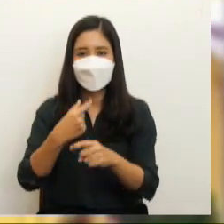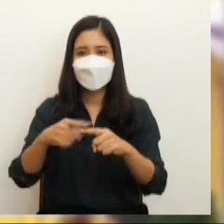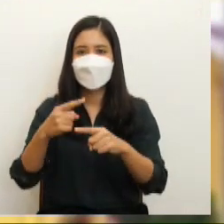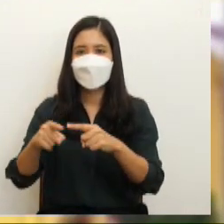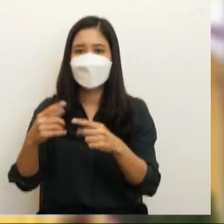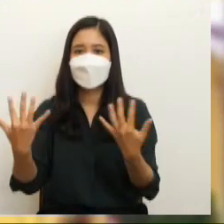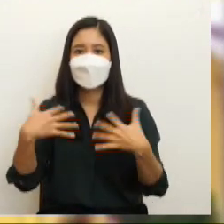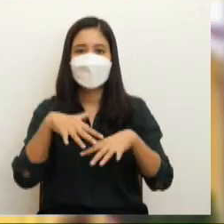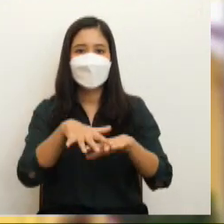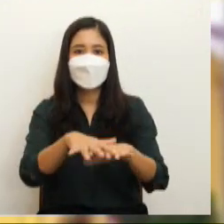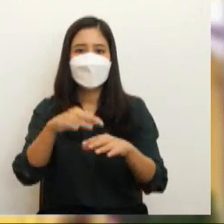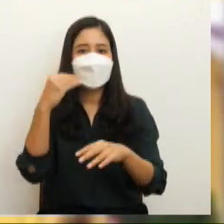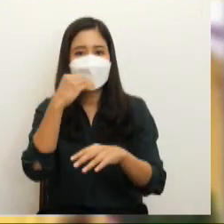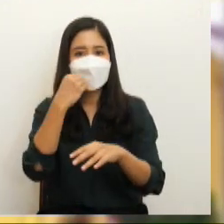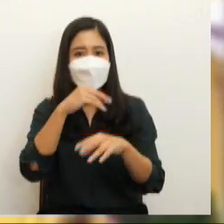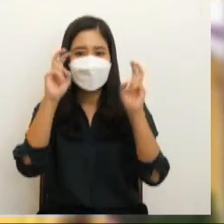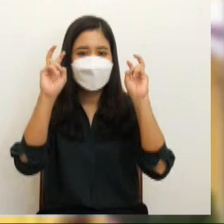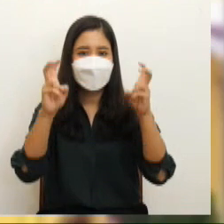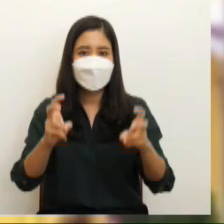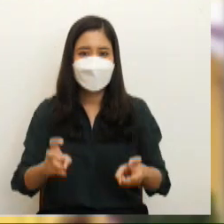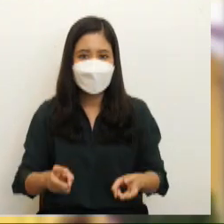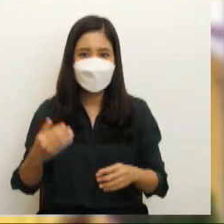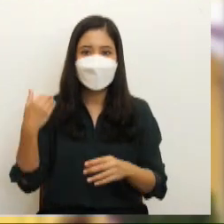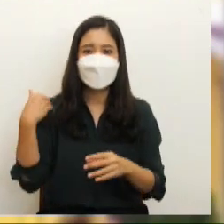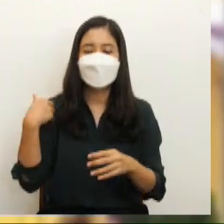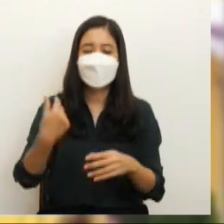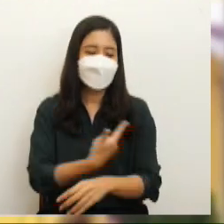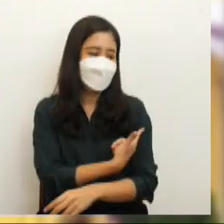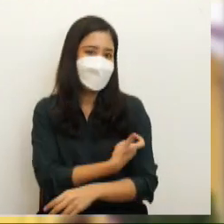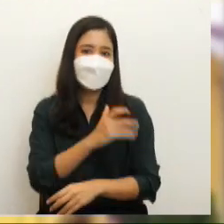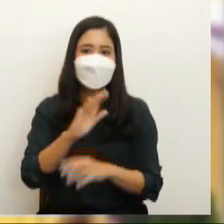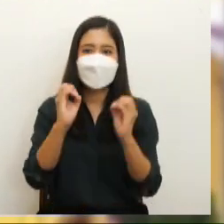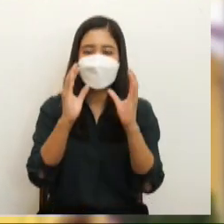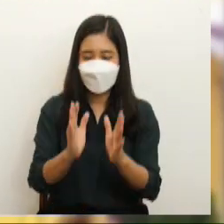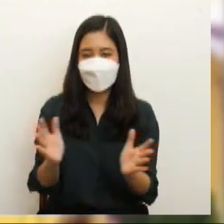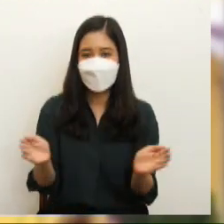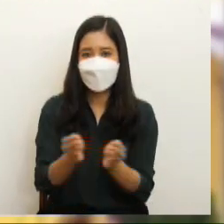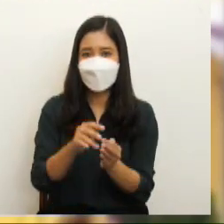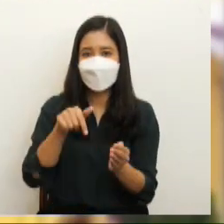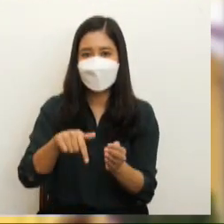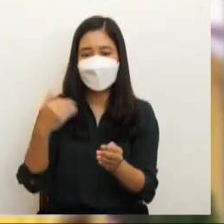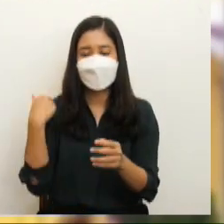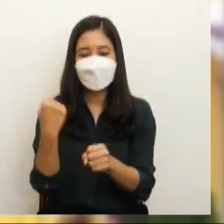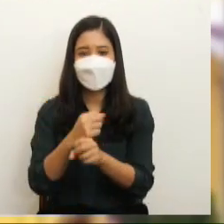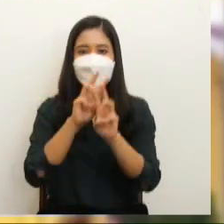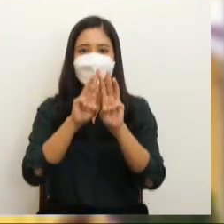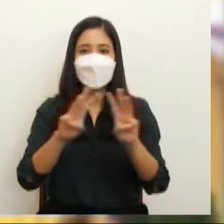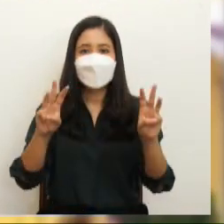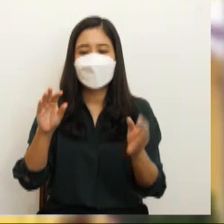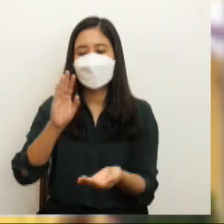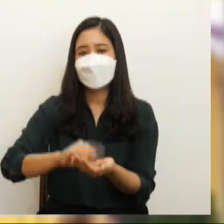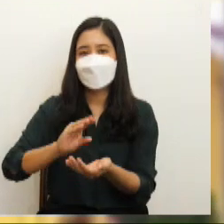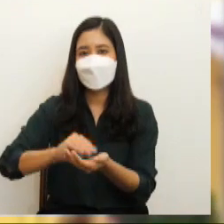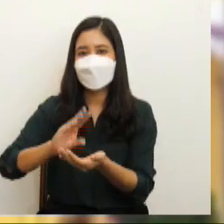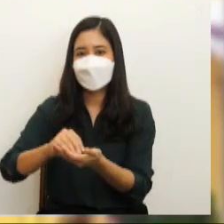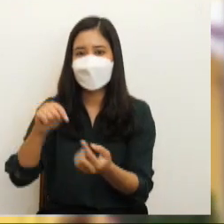งานในทุกๆเรื่องนะคะรวมถึงเรื่องการฉีดวัคซีนให้ครูเป็นอันดับต้นๆด้วยมีการจัดทำเว็บไซต์รวบรวมข้อมูลนะคะเพื่อมาวิ